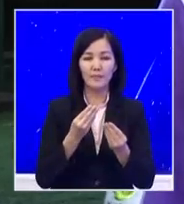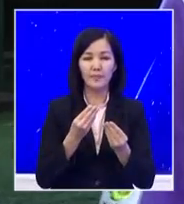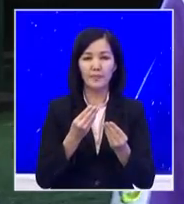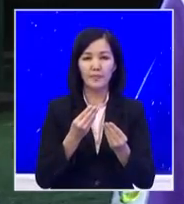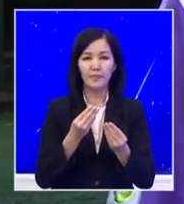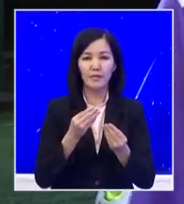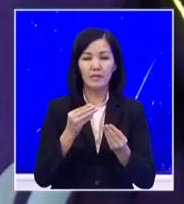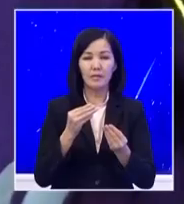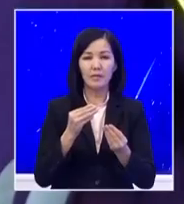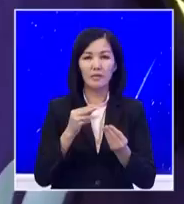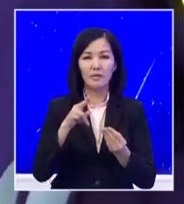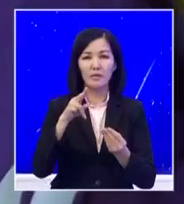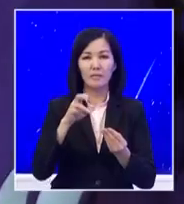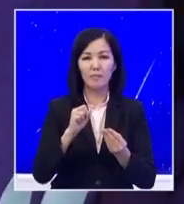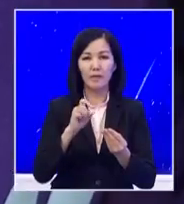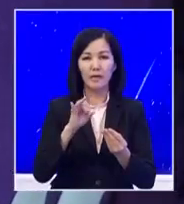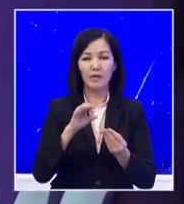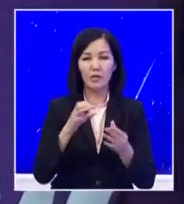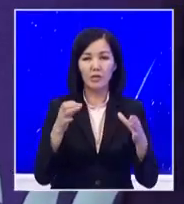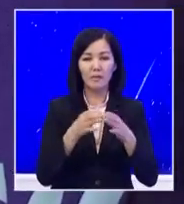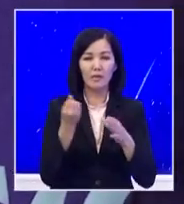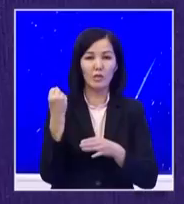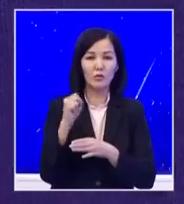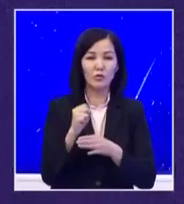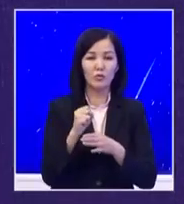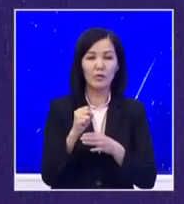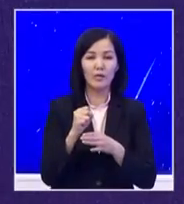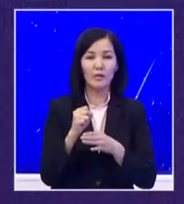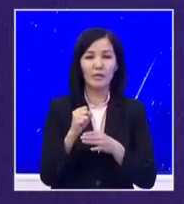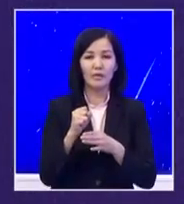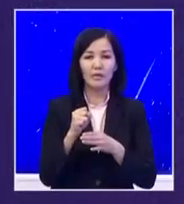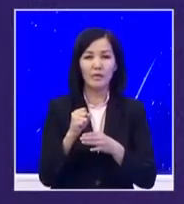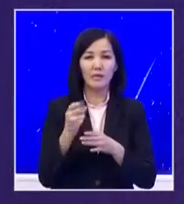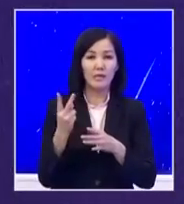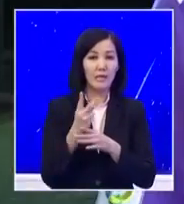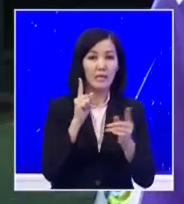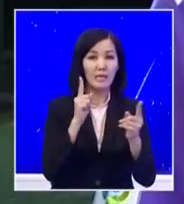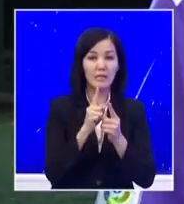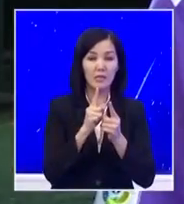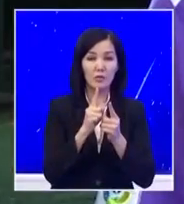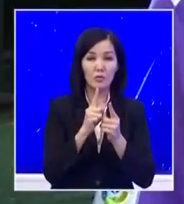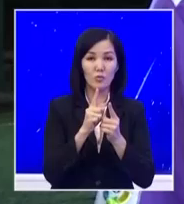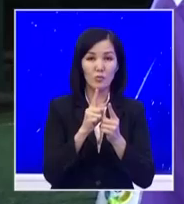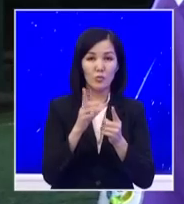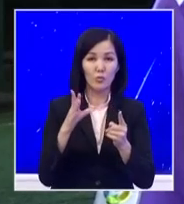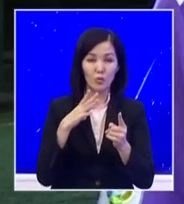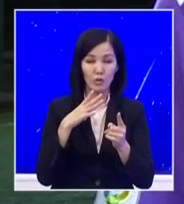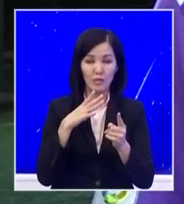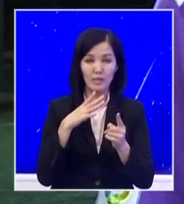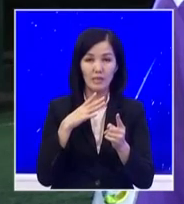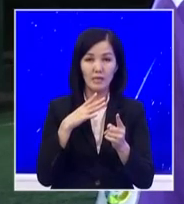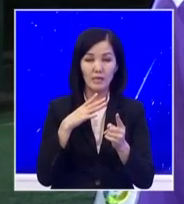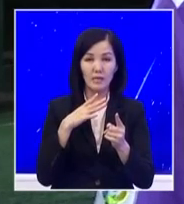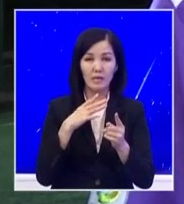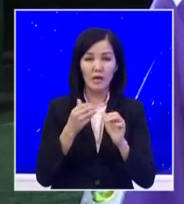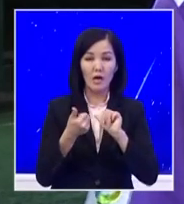Талды Париж командасын ұтып, алдыңғы екі ойынды да ұтып, міне бұйырса ағамыздың атындағы